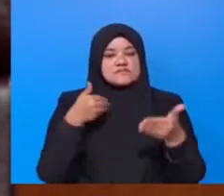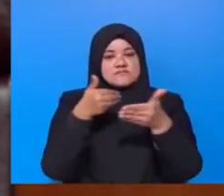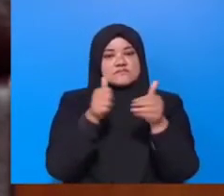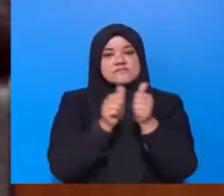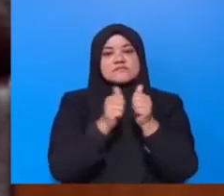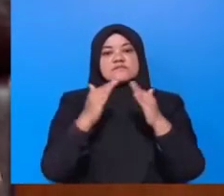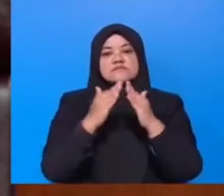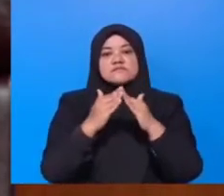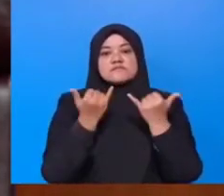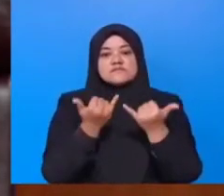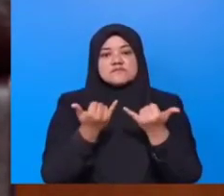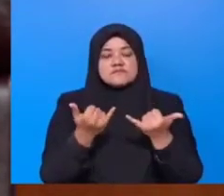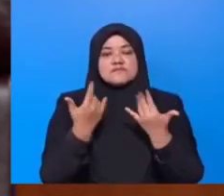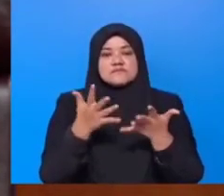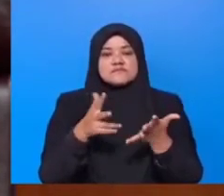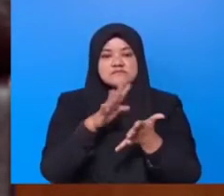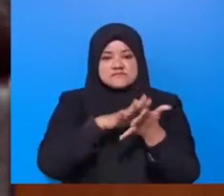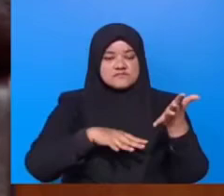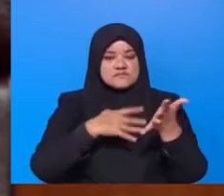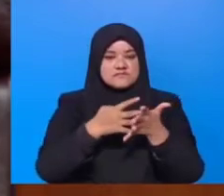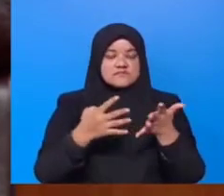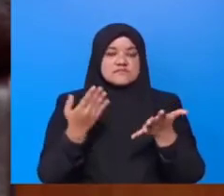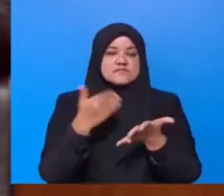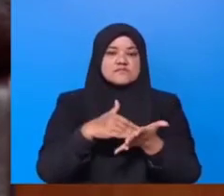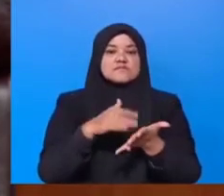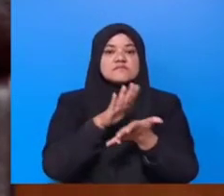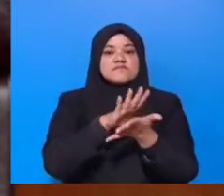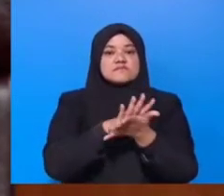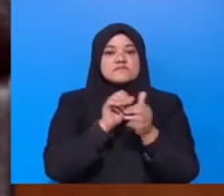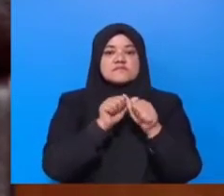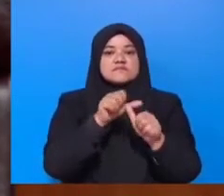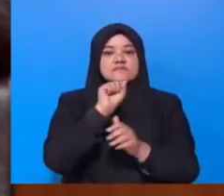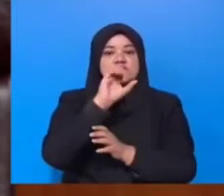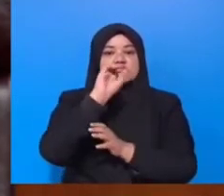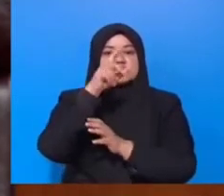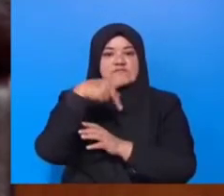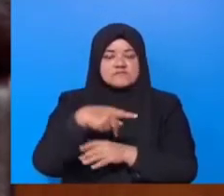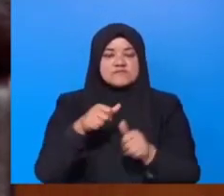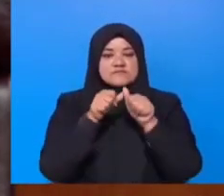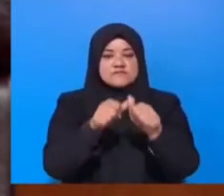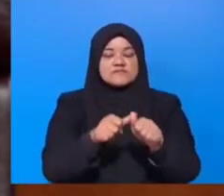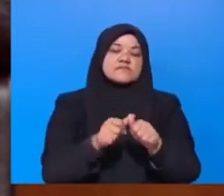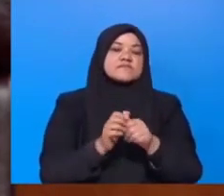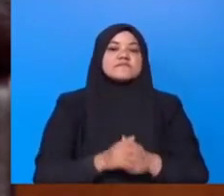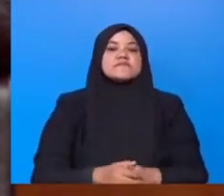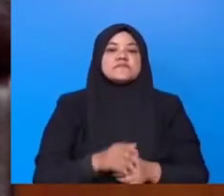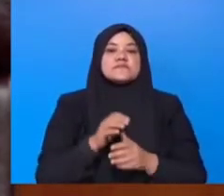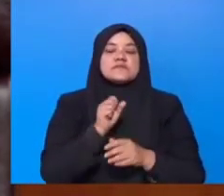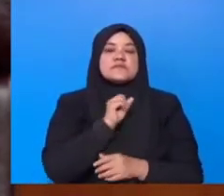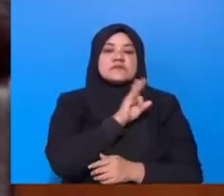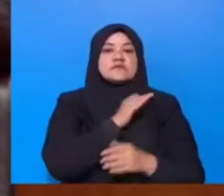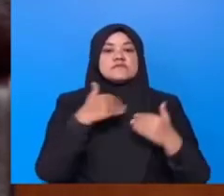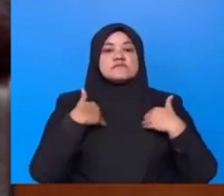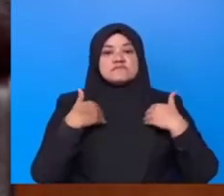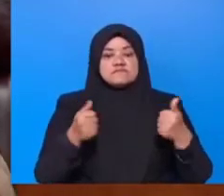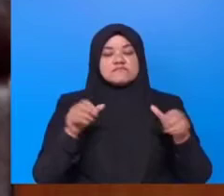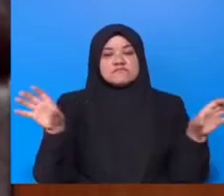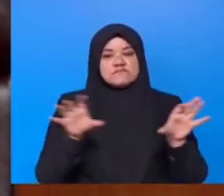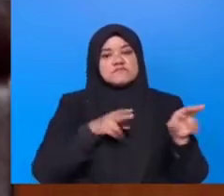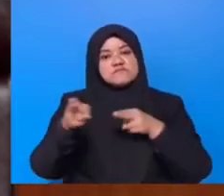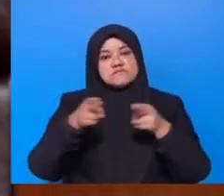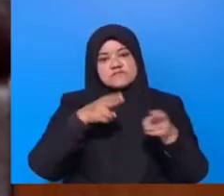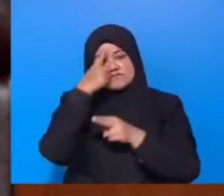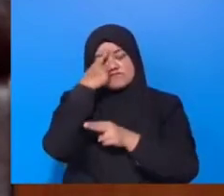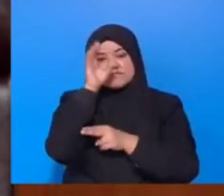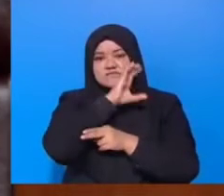dan kini telah diselamatkan semula di sekolah unique sopir tetapkan anggota kesehatan juga sedang menjalankan usaha